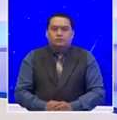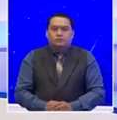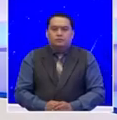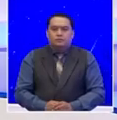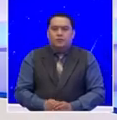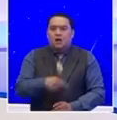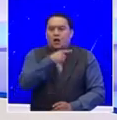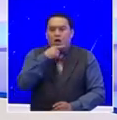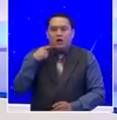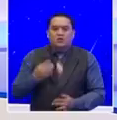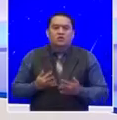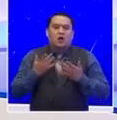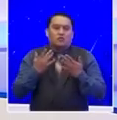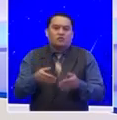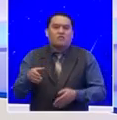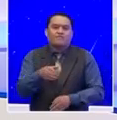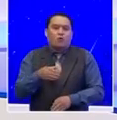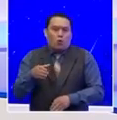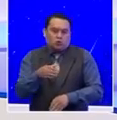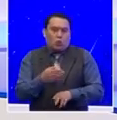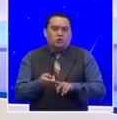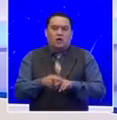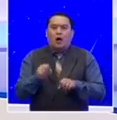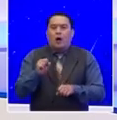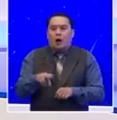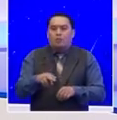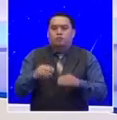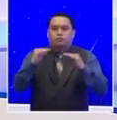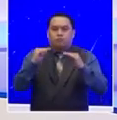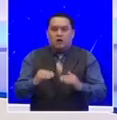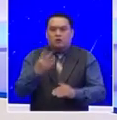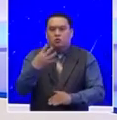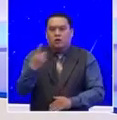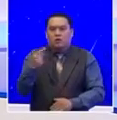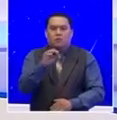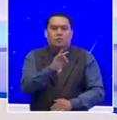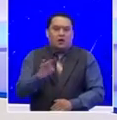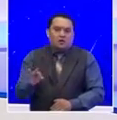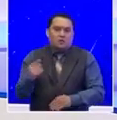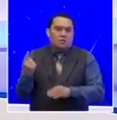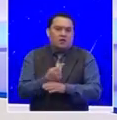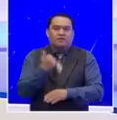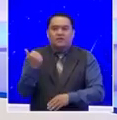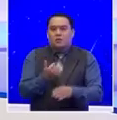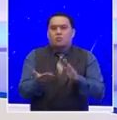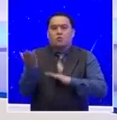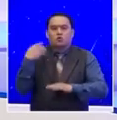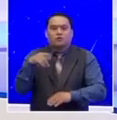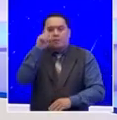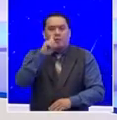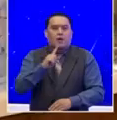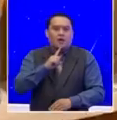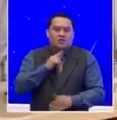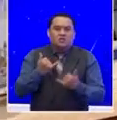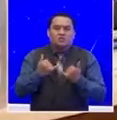В России снизился спрос на водку. С начала апреля продажи упали на 41% по сравнению с первой неделей прошлого месяца. Об